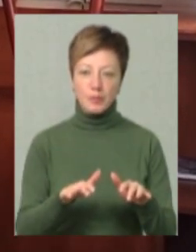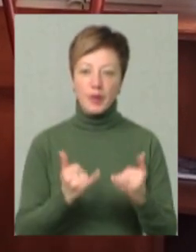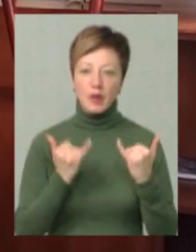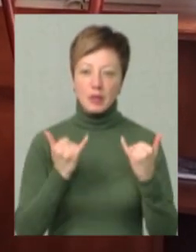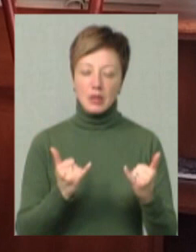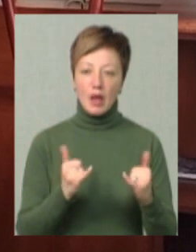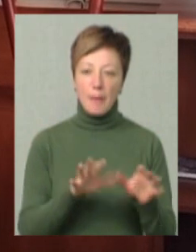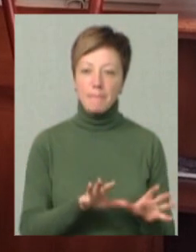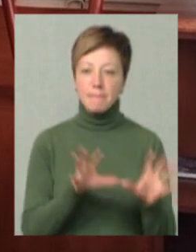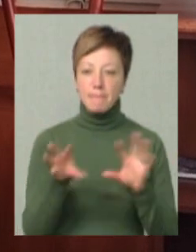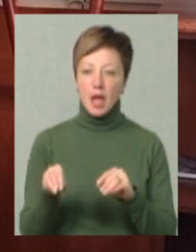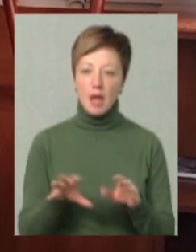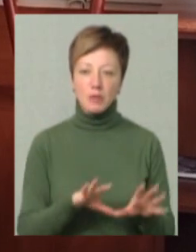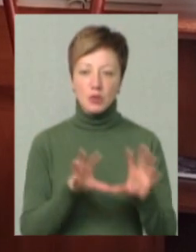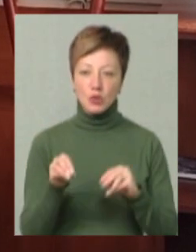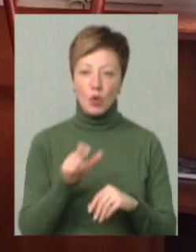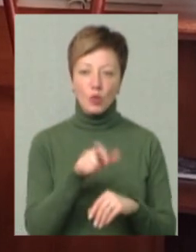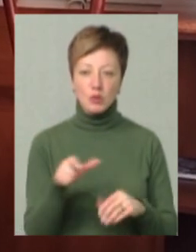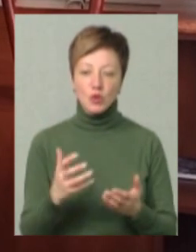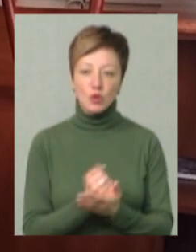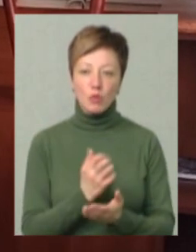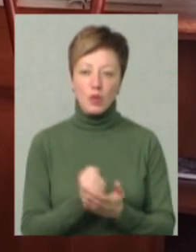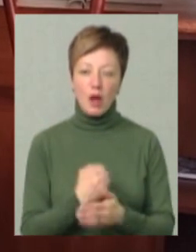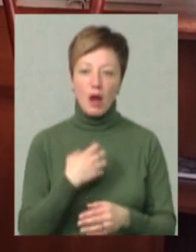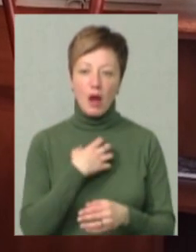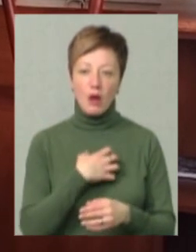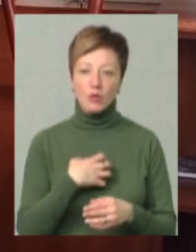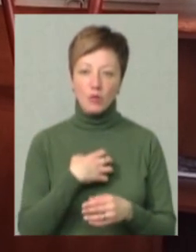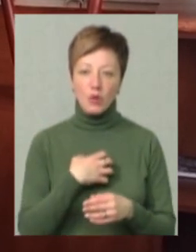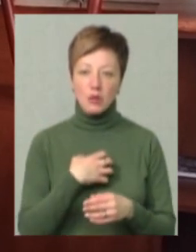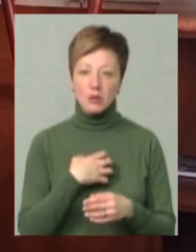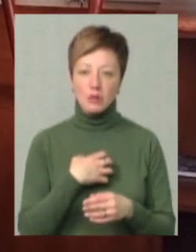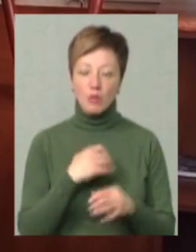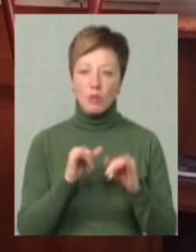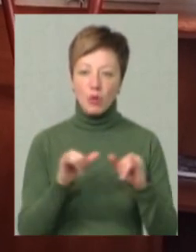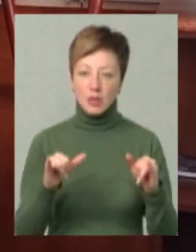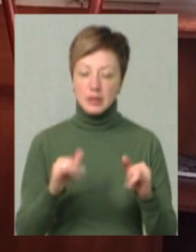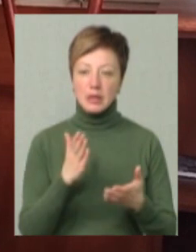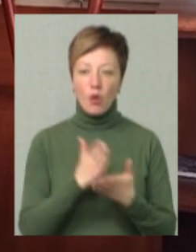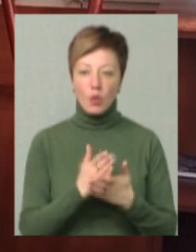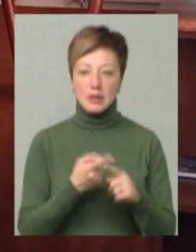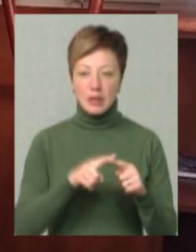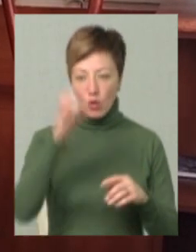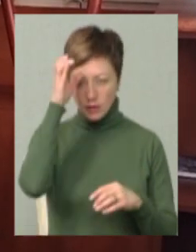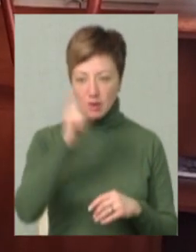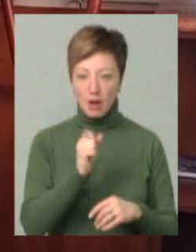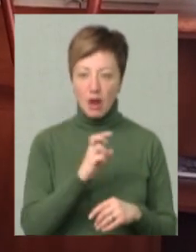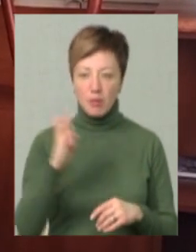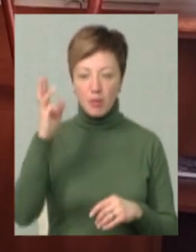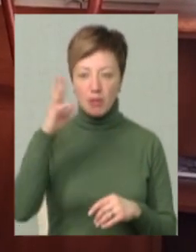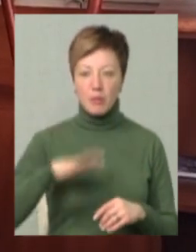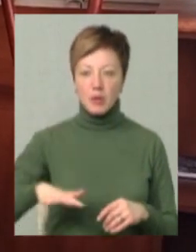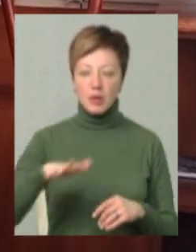для переміщених осіб і здобуття ними актуальних професій. Знаходиться цей освітній хаб у приміщенні